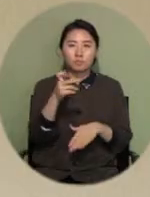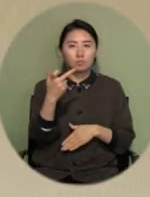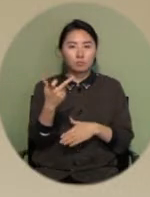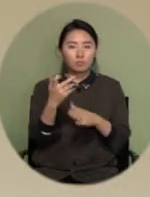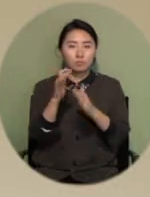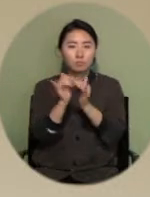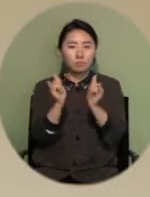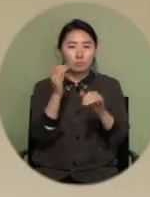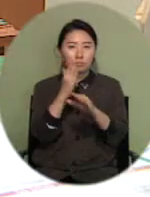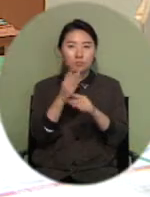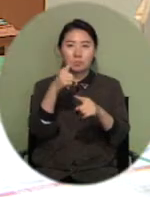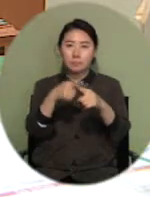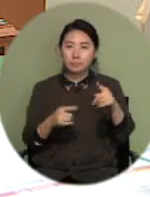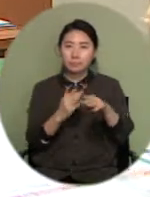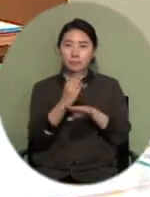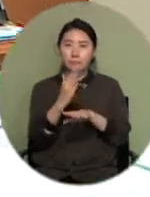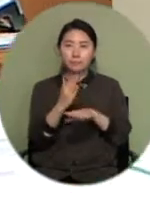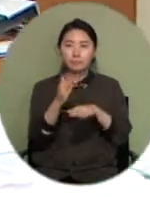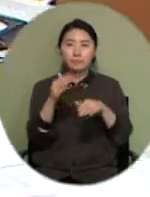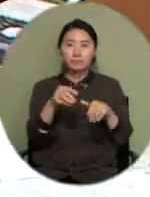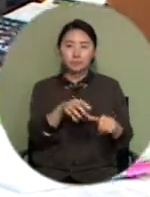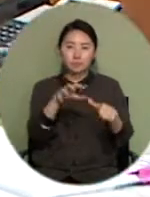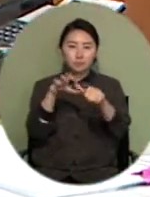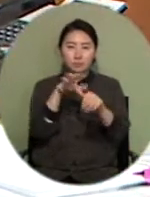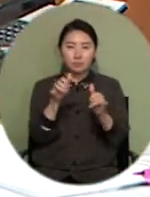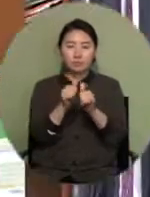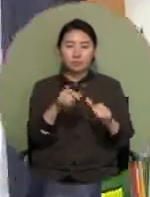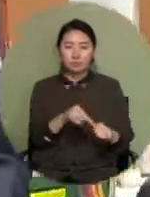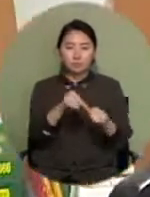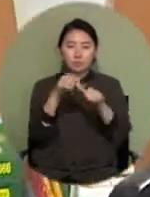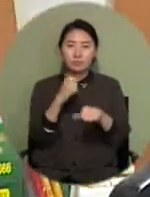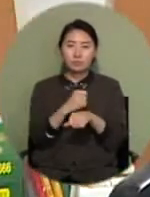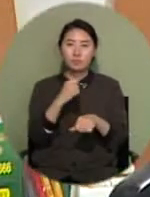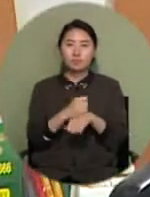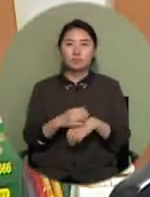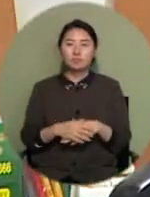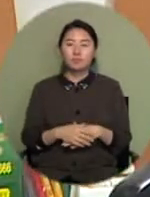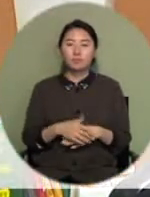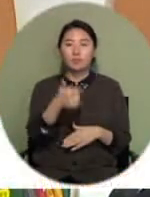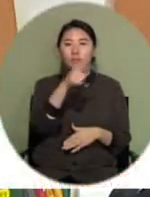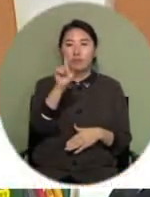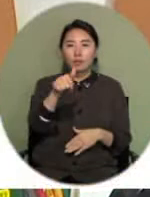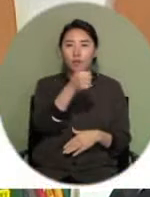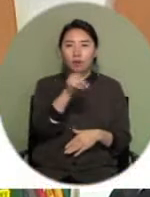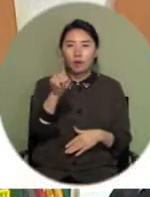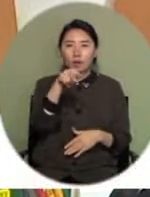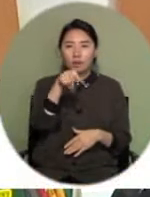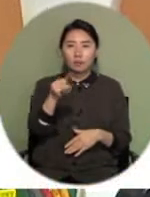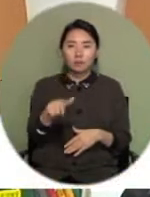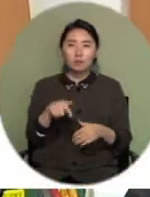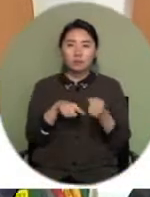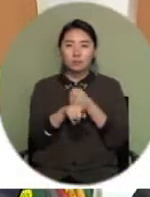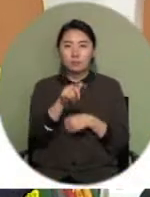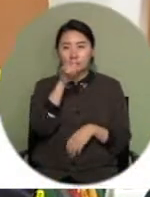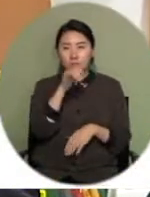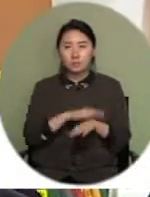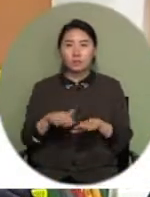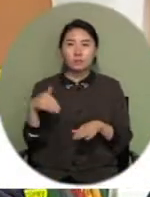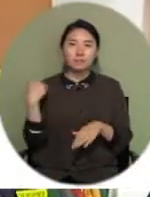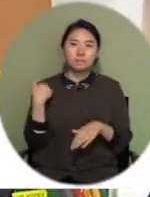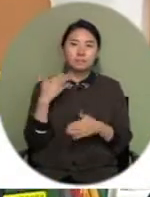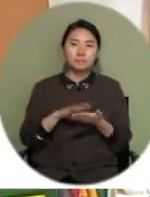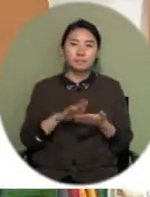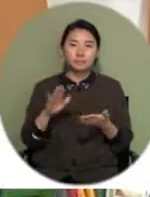절반 가까운 사람들이 낙하산 인사로 지목되는 이유입니다 으 마카 섬이란 이모 뜻이 뭔가 잘 모르겠습니다